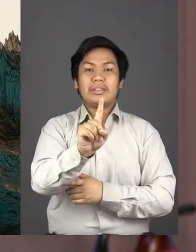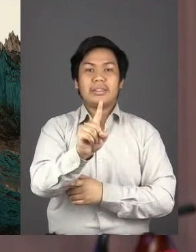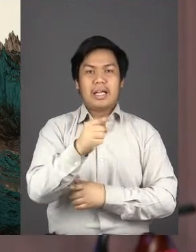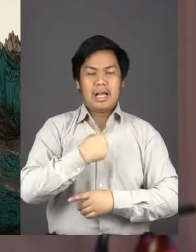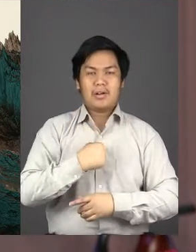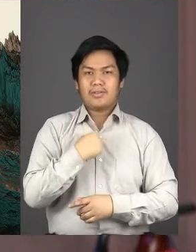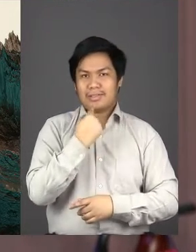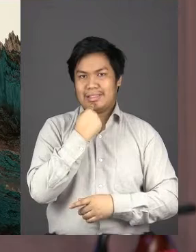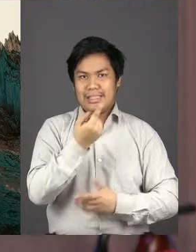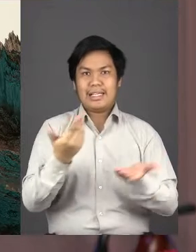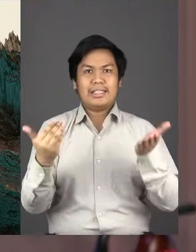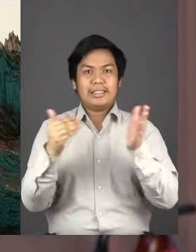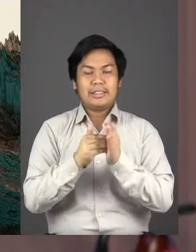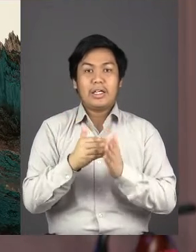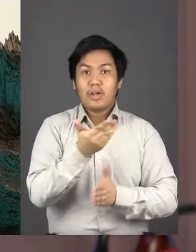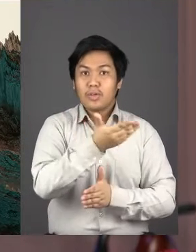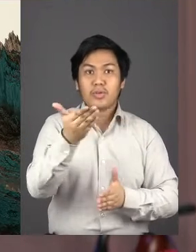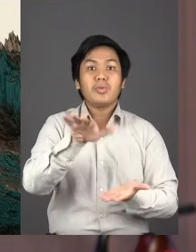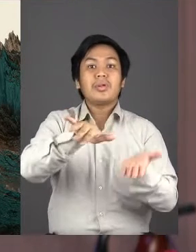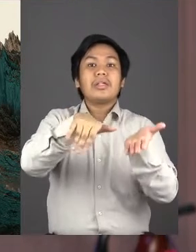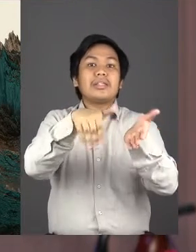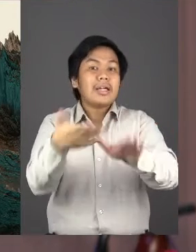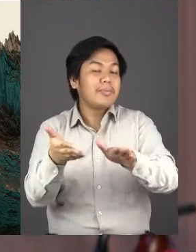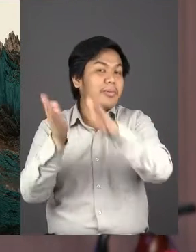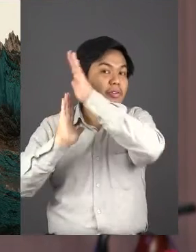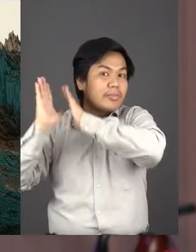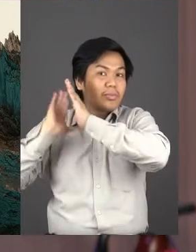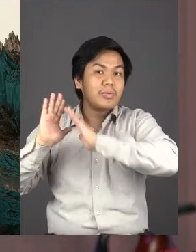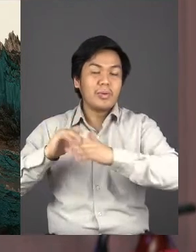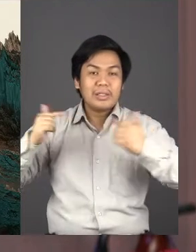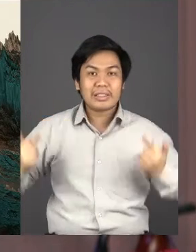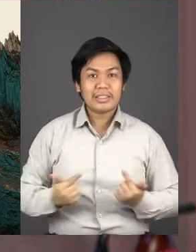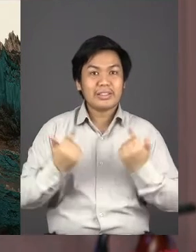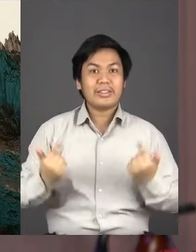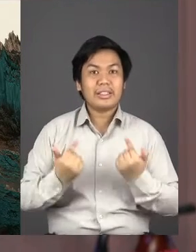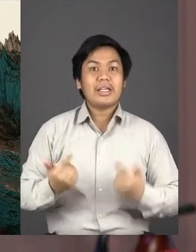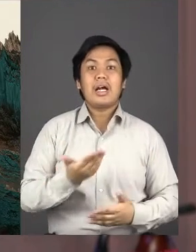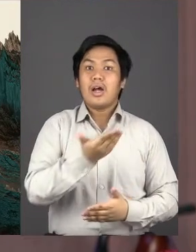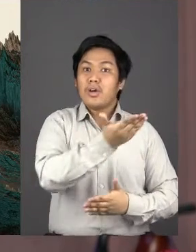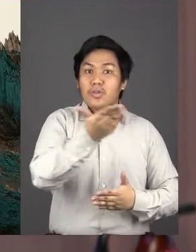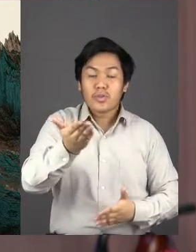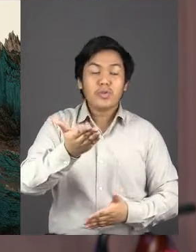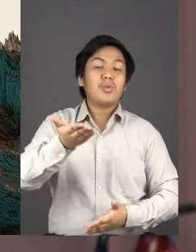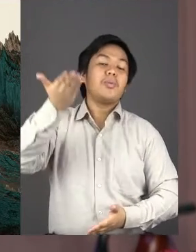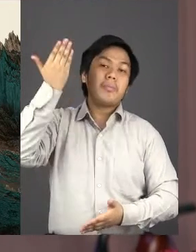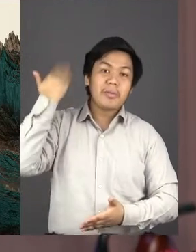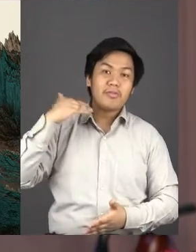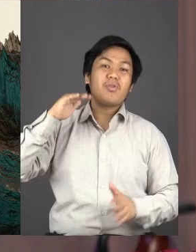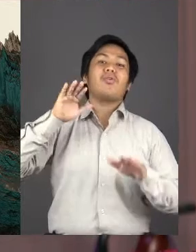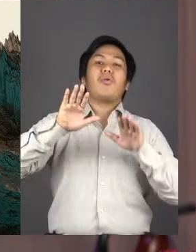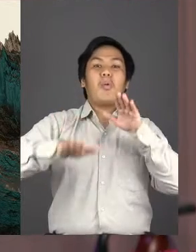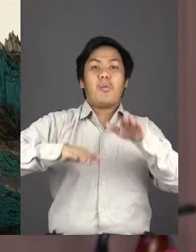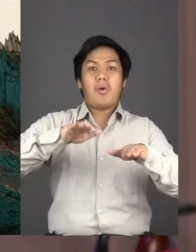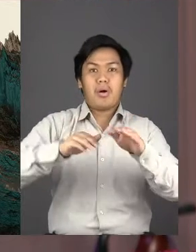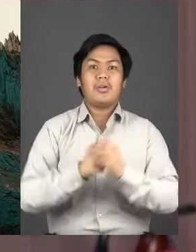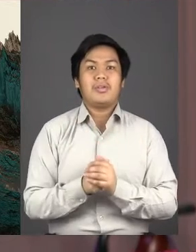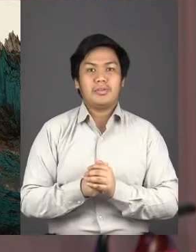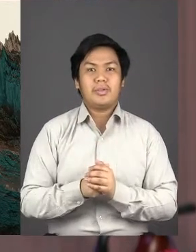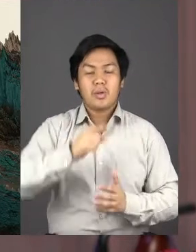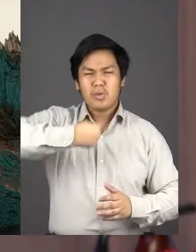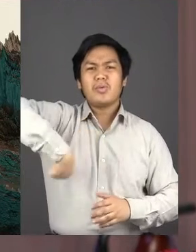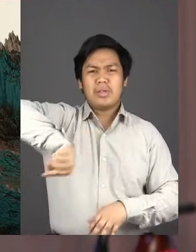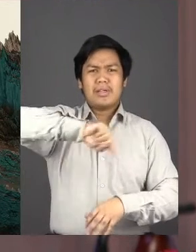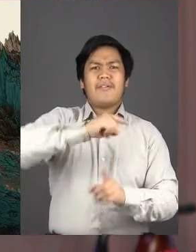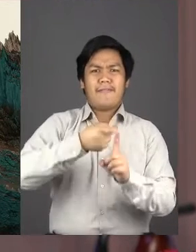Babanggitin ko lang po. Ang sabi doon, and you were dead in the trespasses and sins in which you once walked. Dito po tayo nanggaling